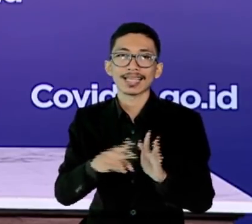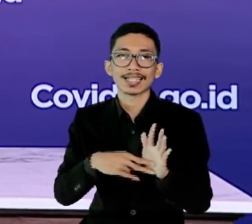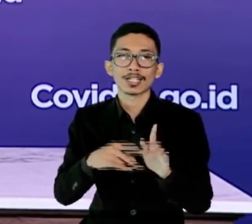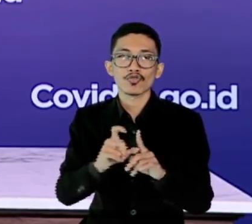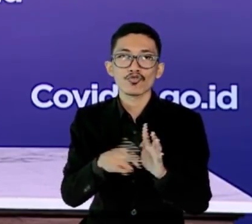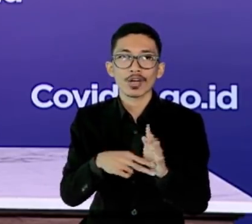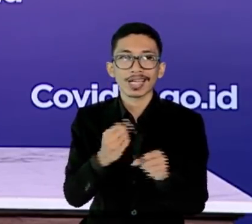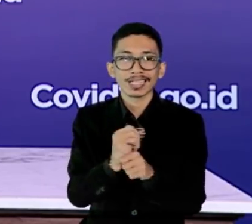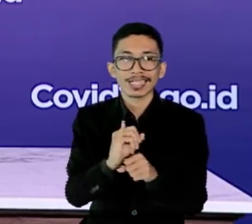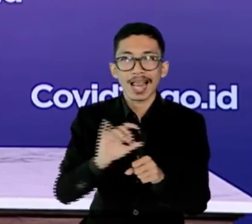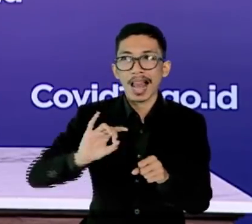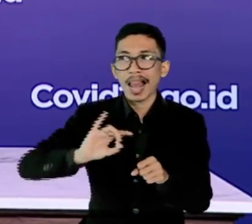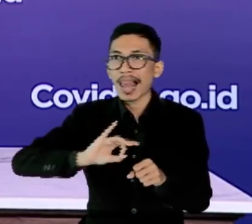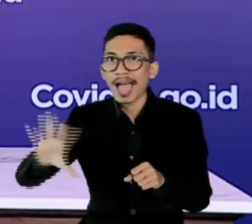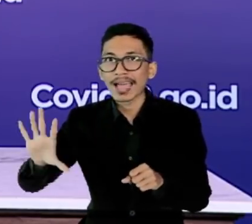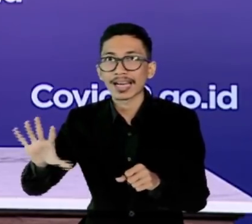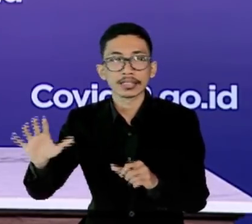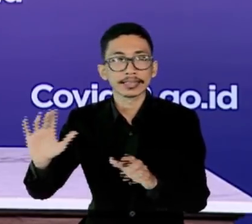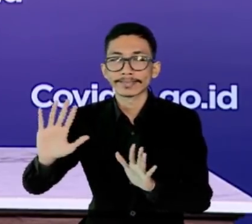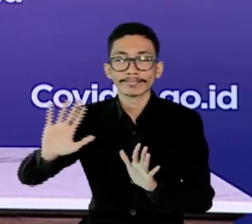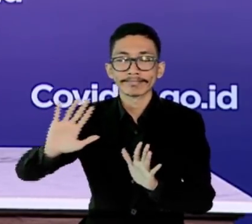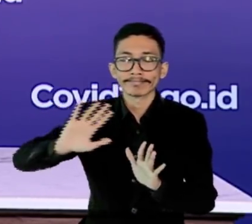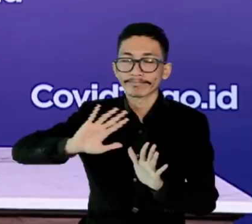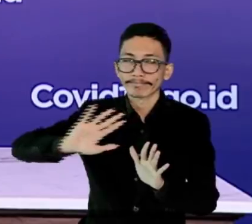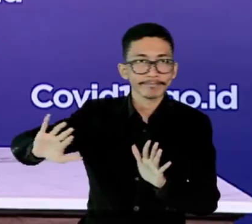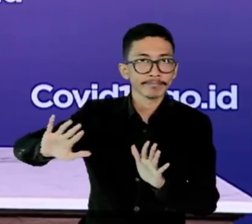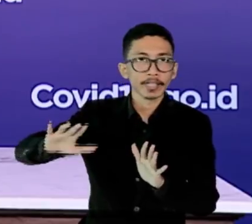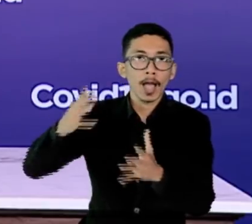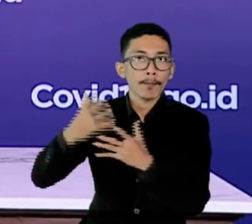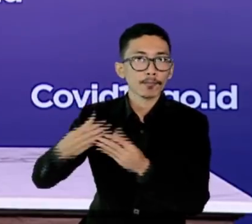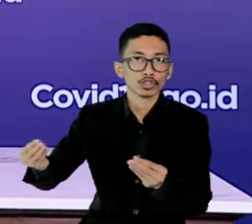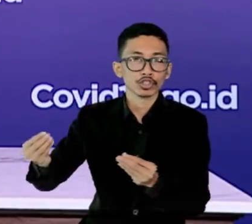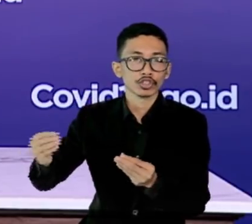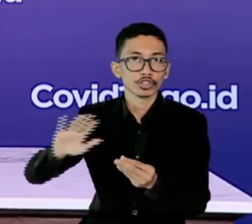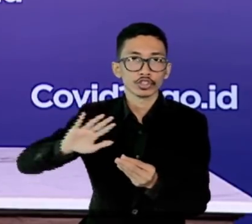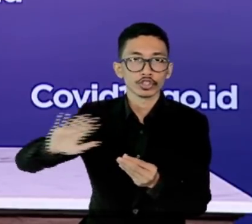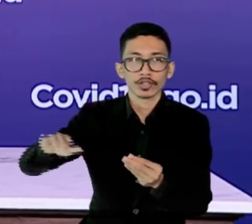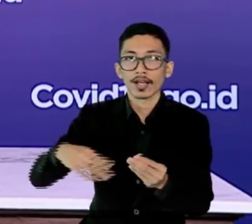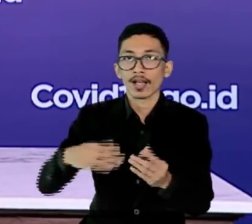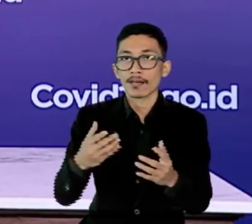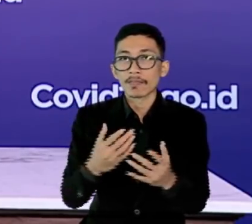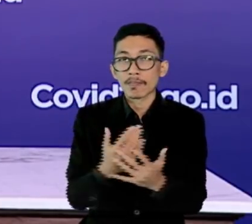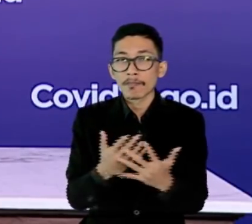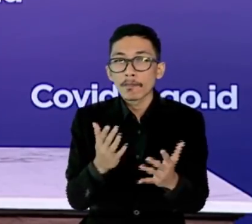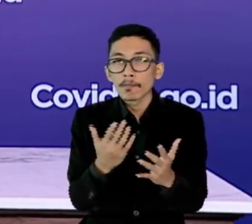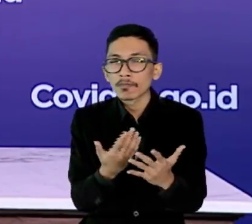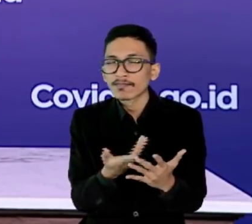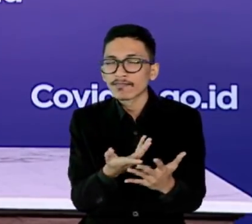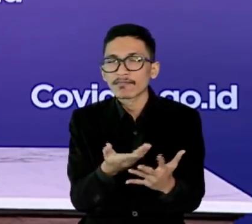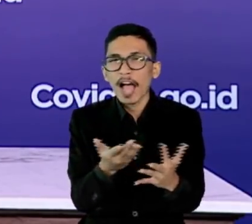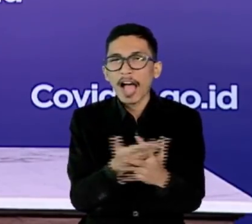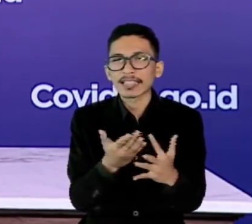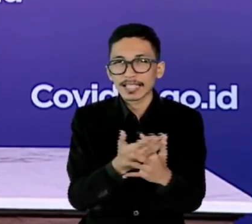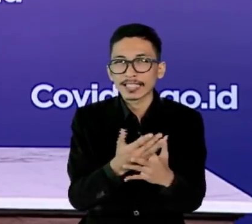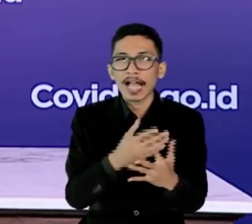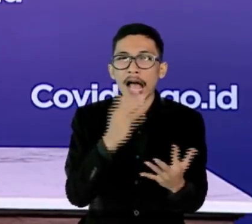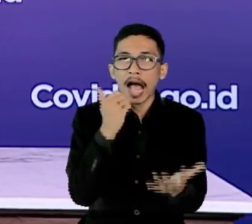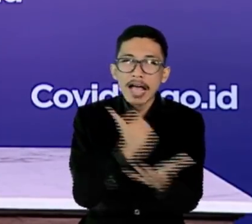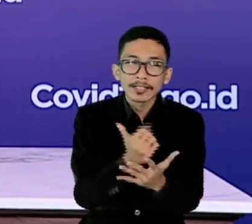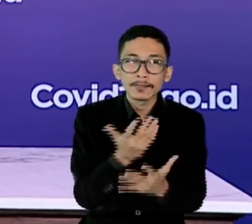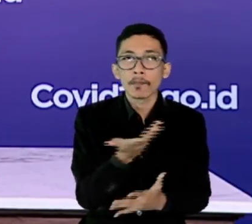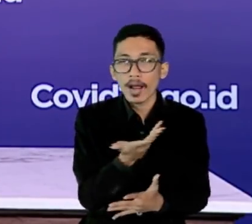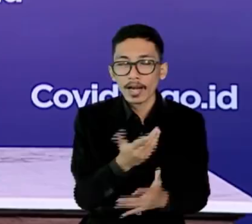apapun. Masyarakat diminta untuk hanya mengakses situs resmi pedulilindungi.id